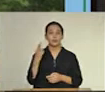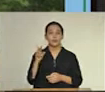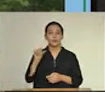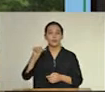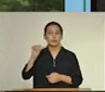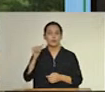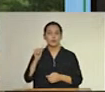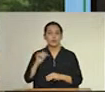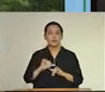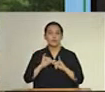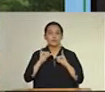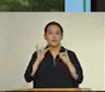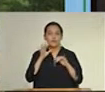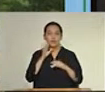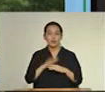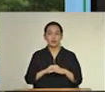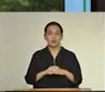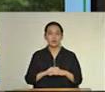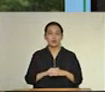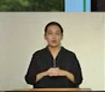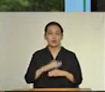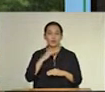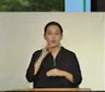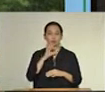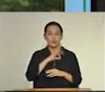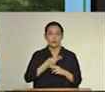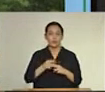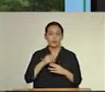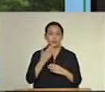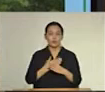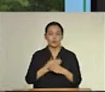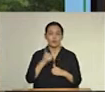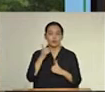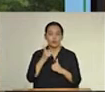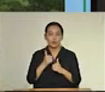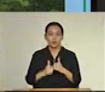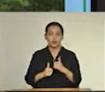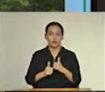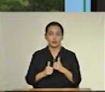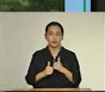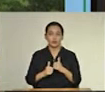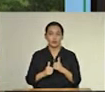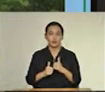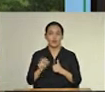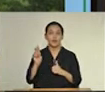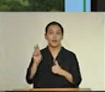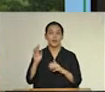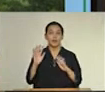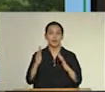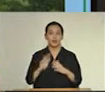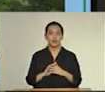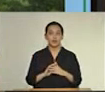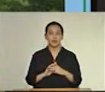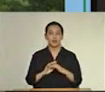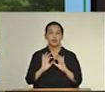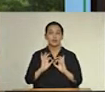dastlabki rivojlanish davrida keng qo'llanila boshlangan. Buning yordamida har qanday biologik hodisani